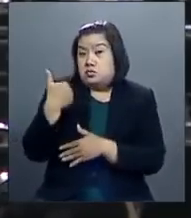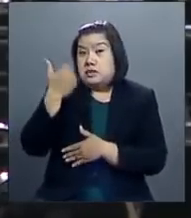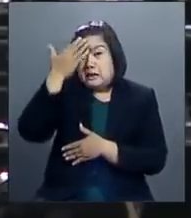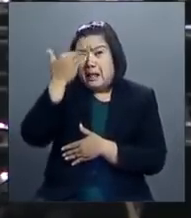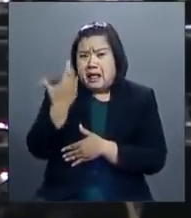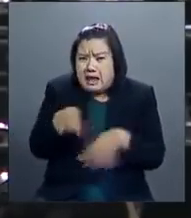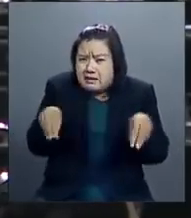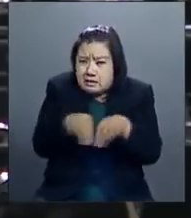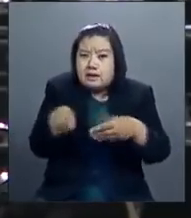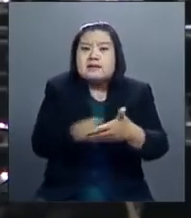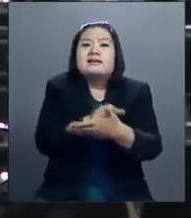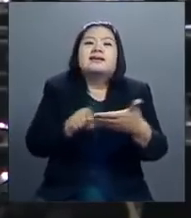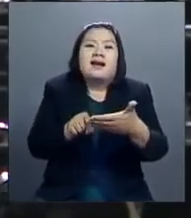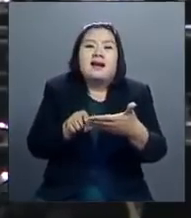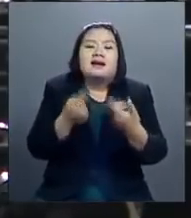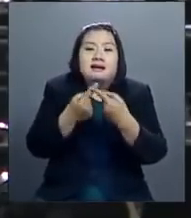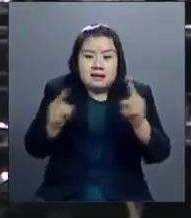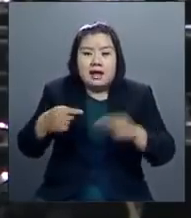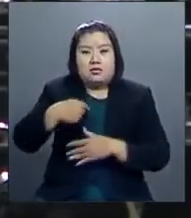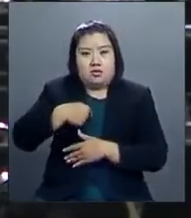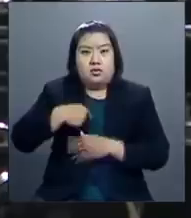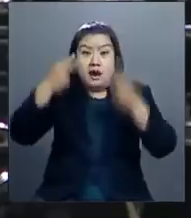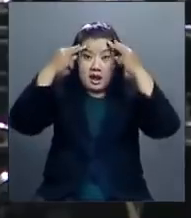ค่ะก่อนที่นายกรัฐมนตรีจะตัดสินใจ